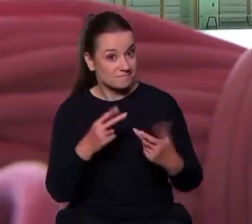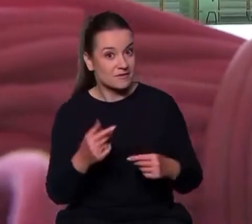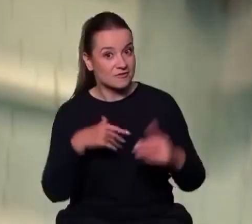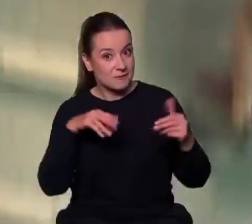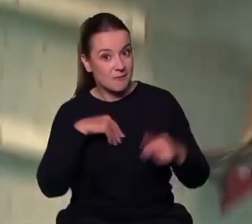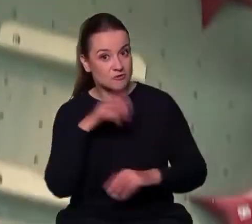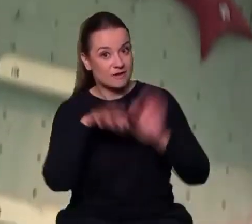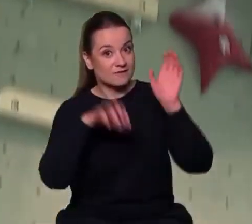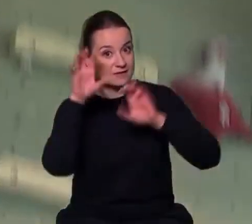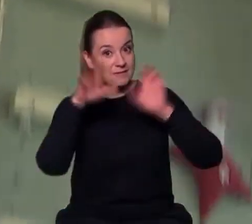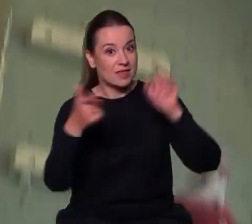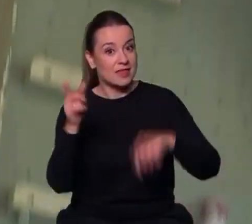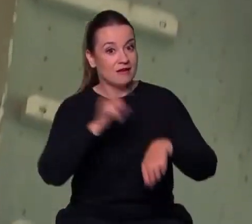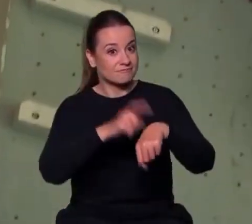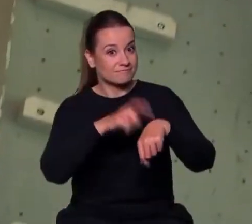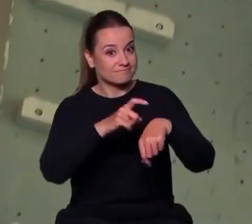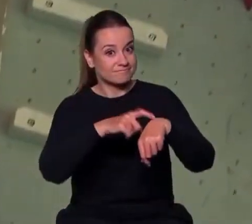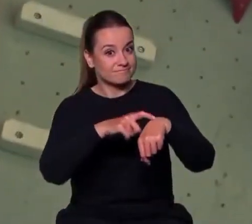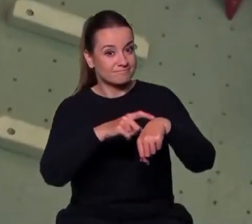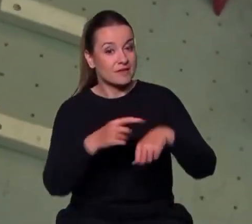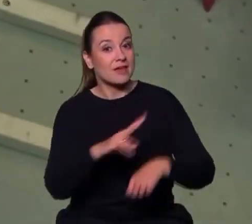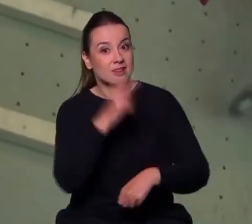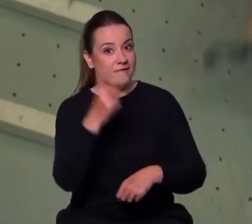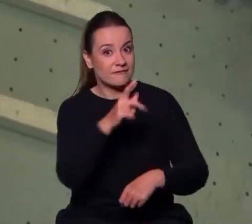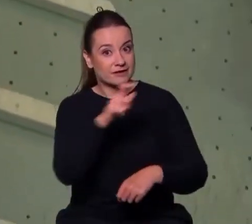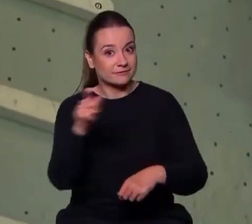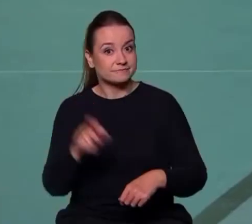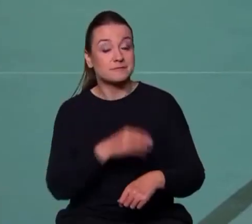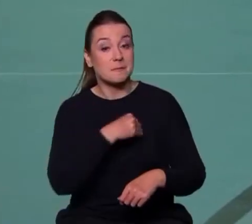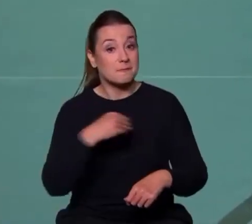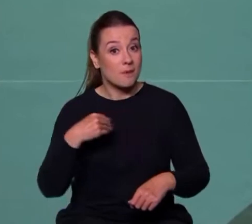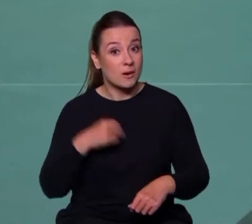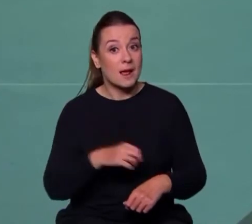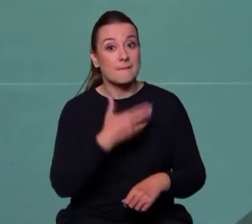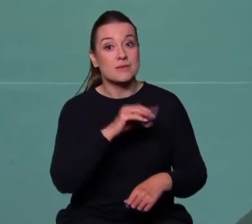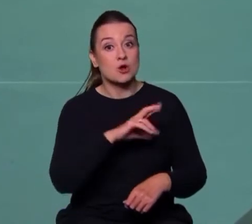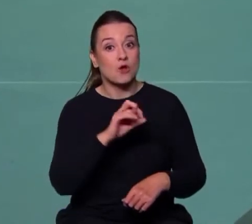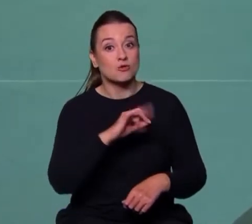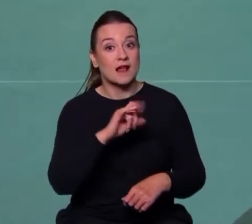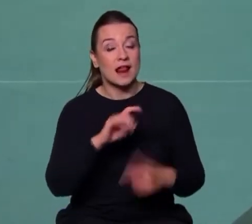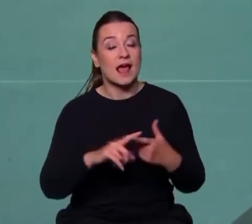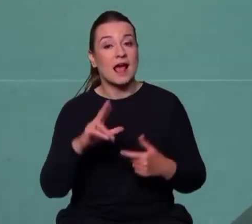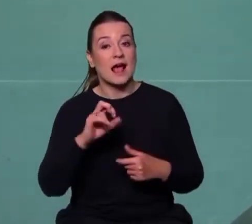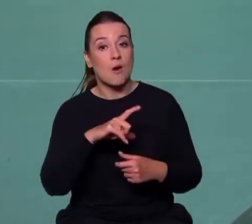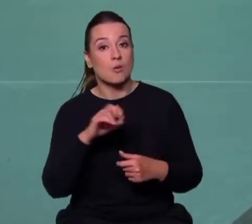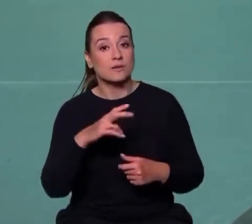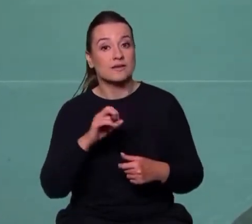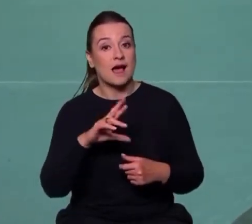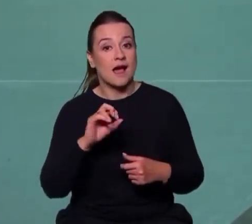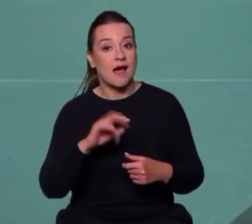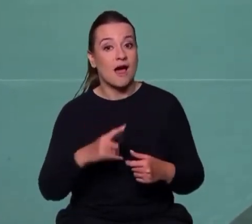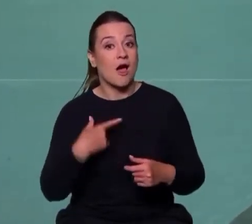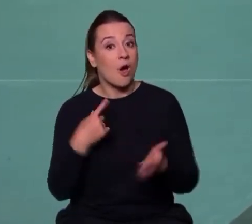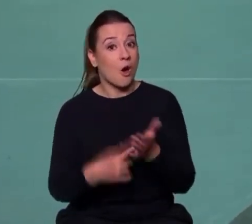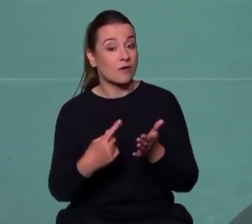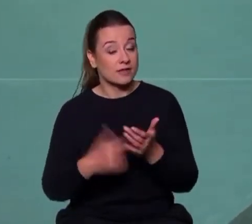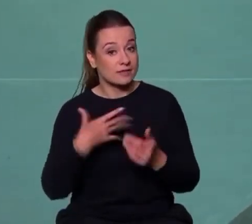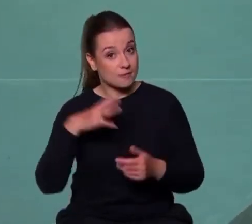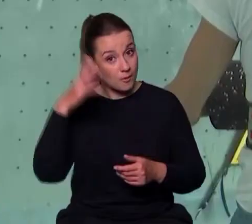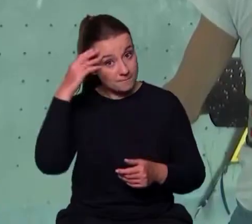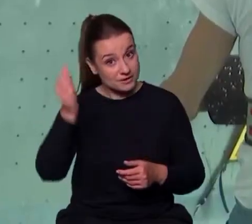wspinaczce, zwłaszcza tej na czas. Tam dwiema faworytkami do złota są Polki, Aleksandra Mirosław i Natalia Kałucka. Podczas ostatnich mistrzostw